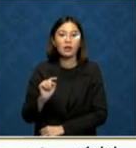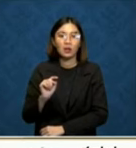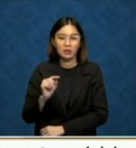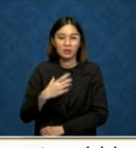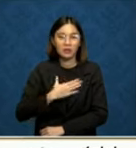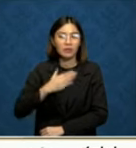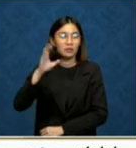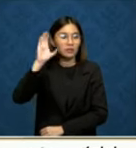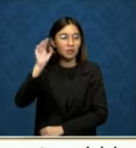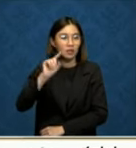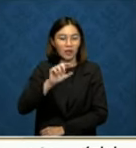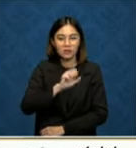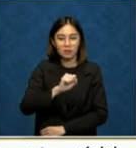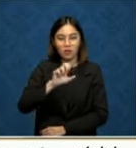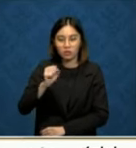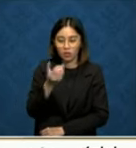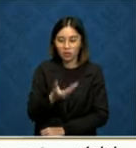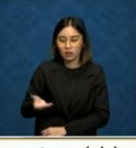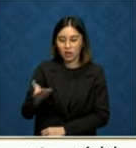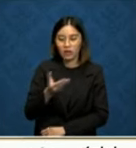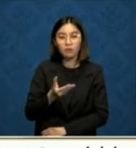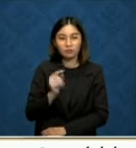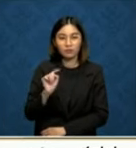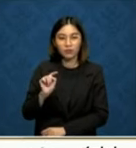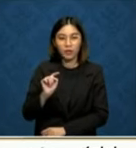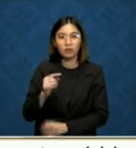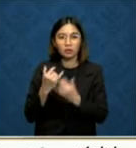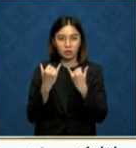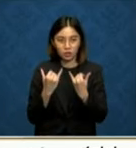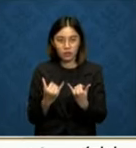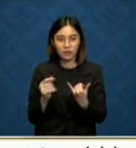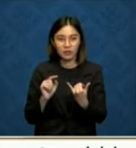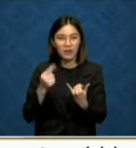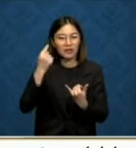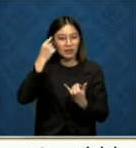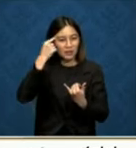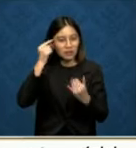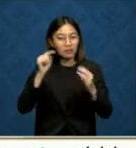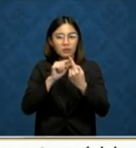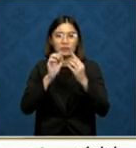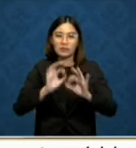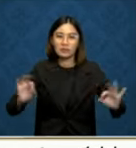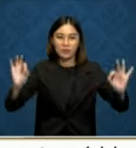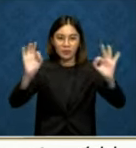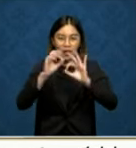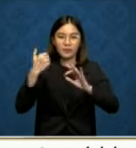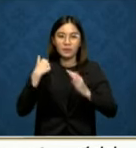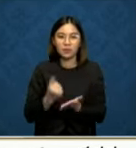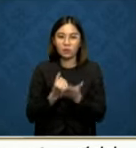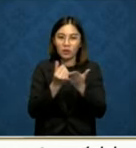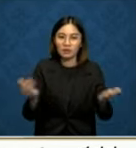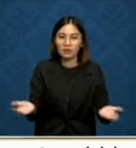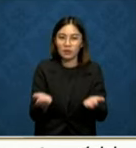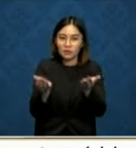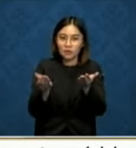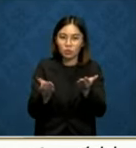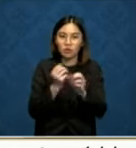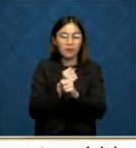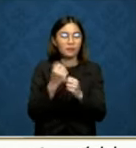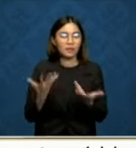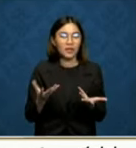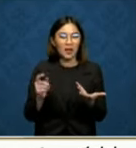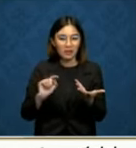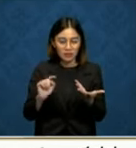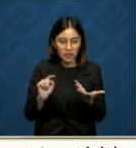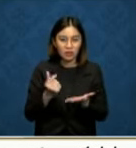เดียเชื่อว่าสมาชิคสภาพุทธแนรัศดอนจำนวนไม่น้อยขนาดนี้ที่เห็นความสำคัญเรื่องนี้แล้วกผลกดันเรื่องนี้นะคะว่าจะทำอย่